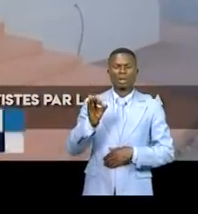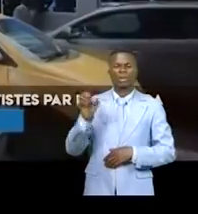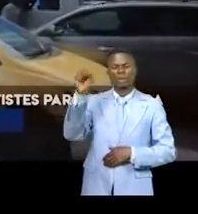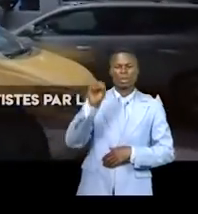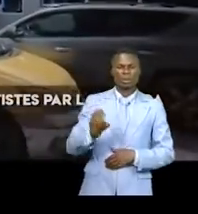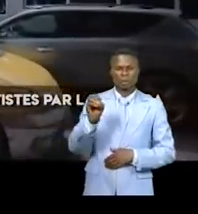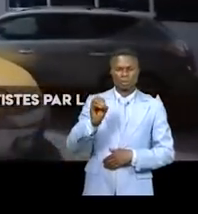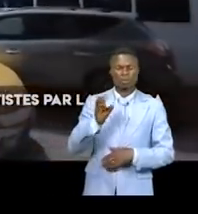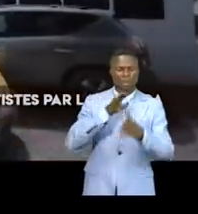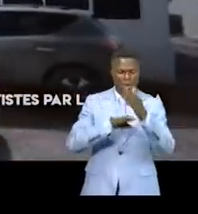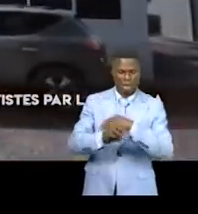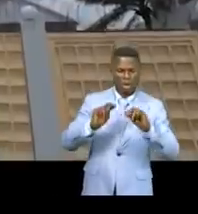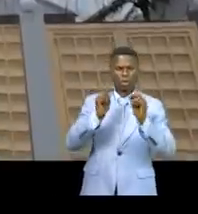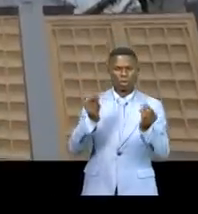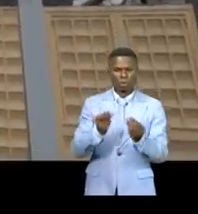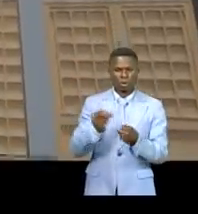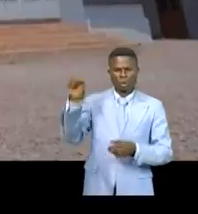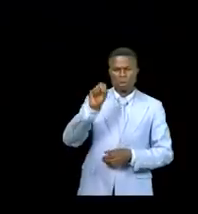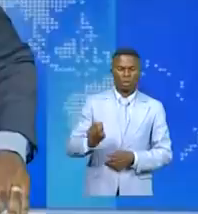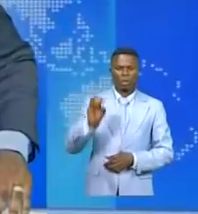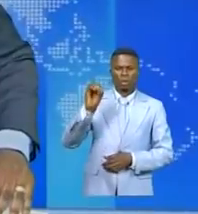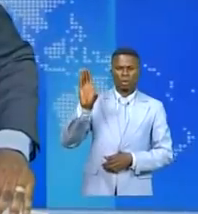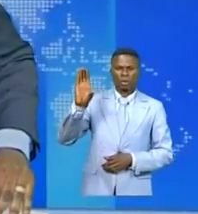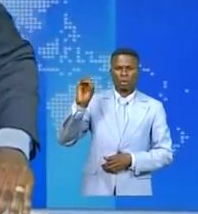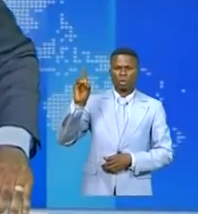d'Auteur à adhérer à la SOCODA.